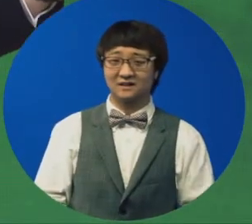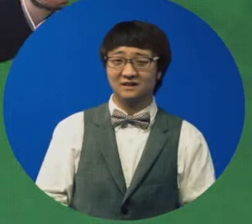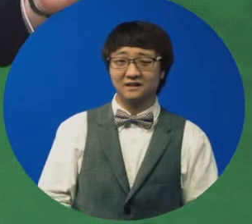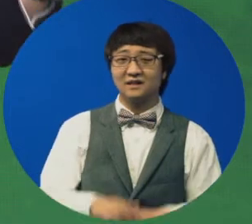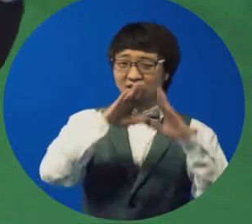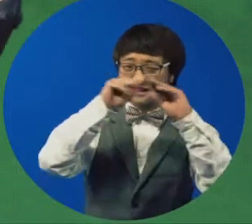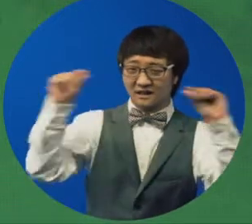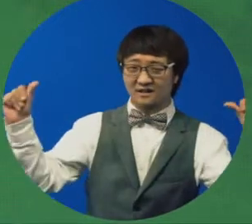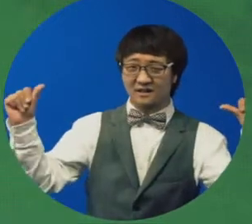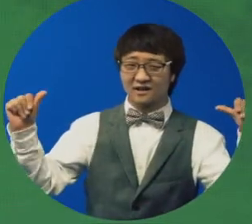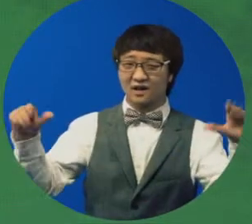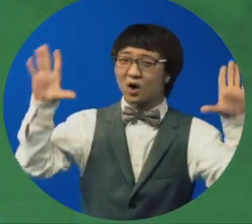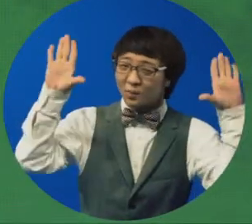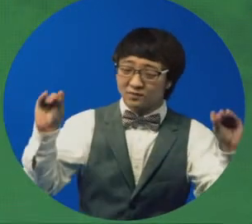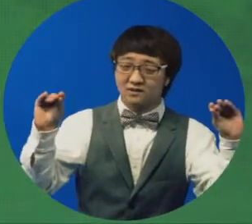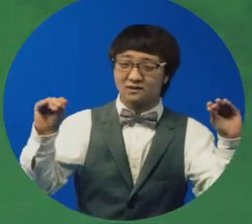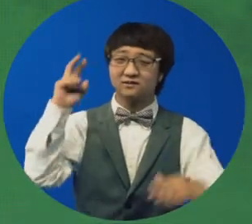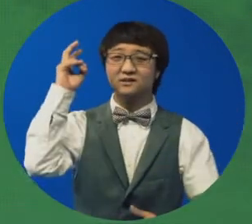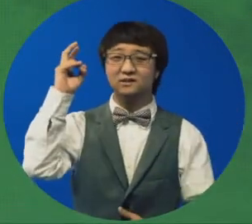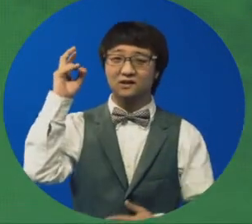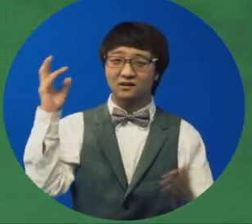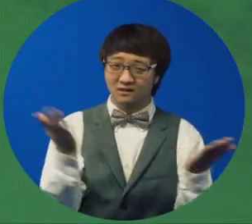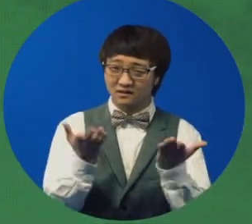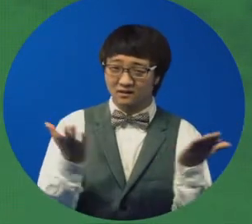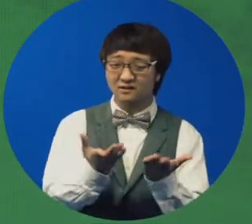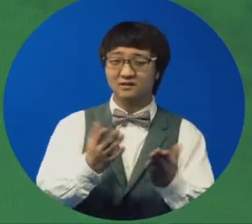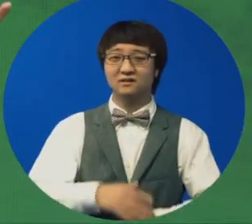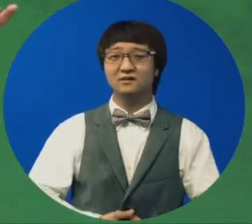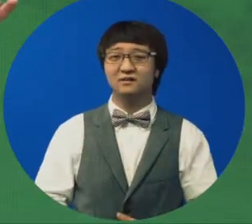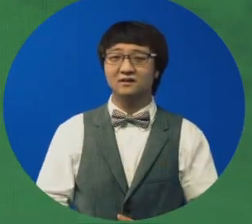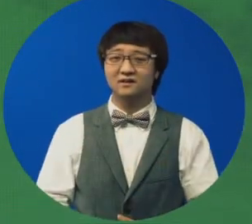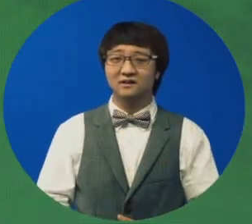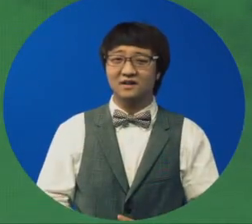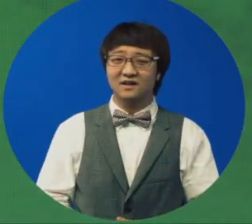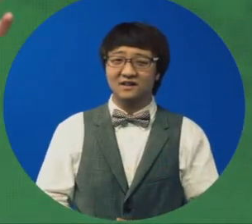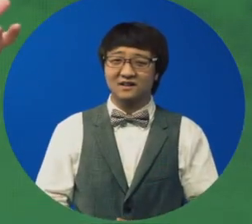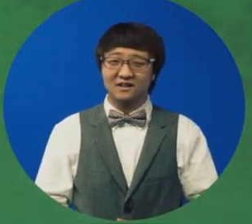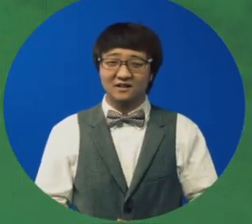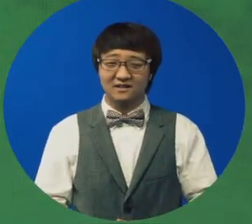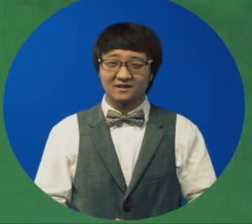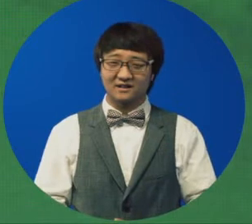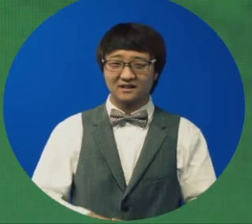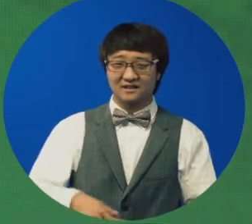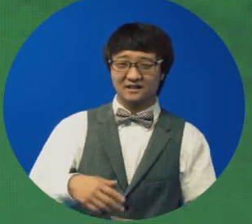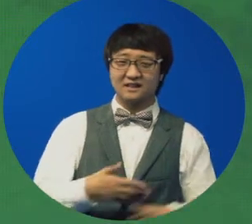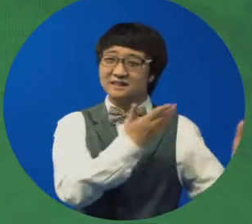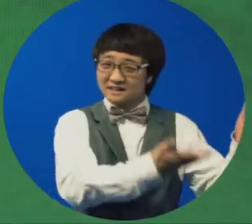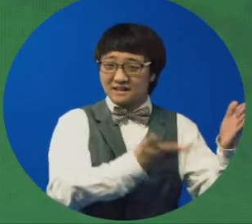것이다. 이 가뭄이 오는데요, 하나님께서 엘리야를 먹이십니다. 그릿 시내가의